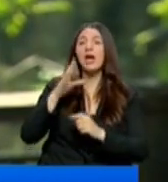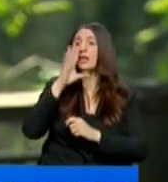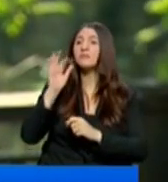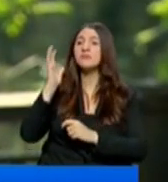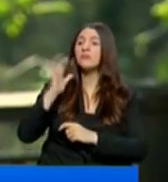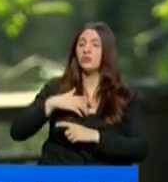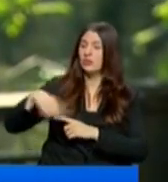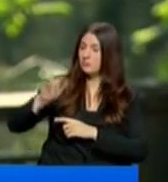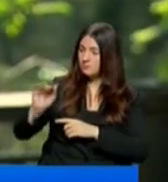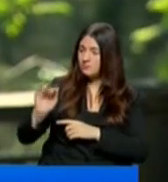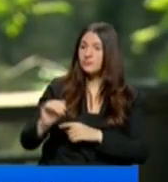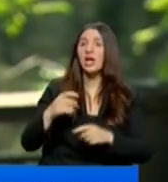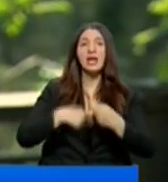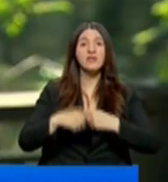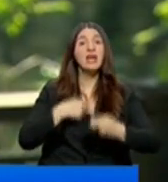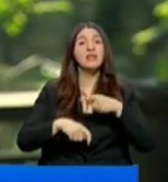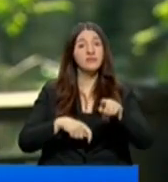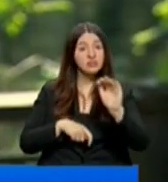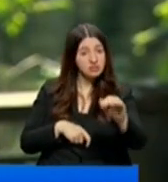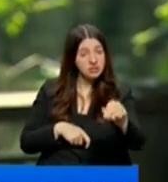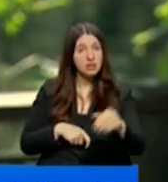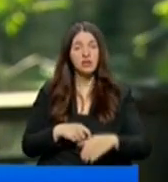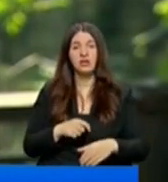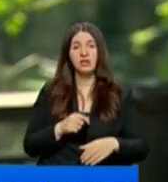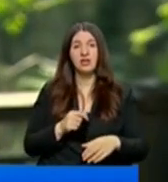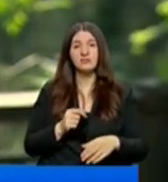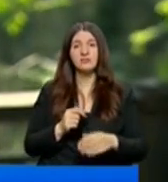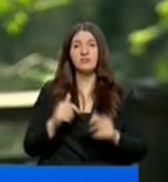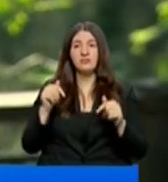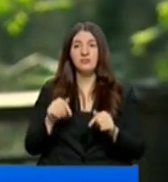sanayicileri çağıracaksınız. Esnafla esnafı çağıracaksınız. Şimdi